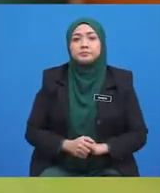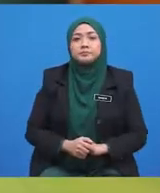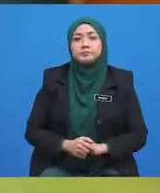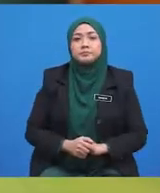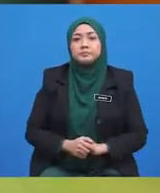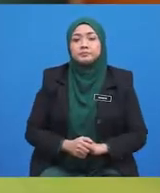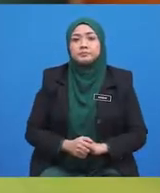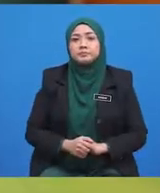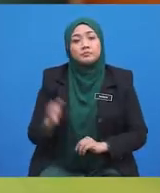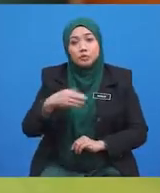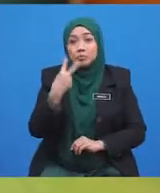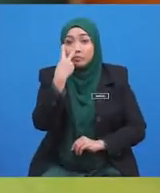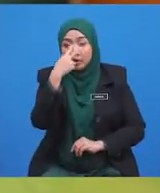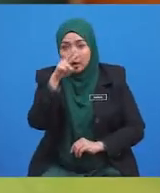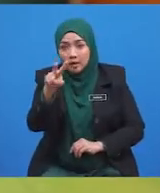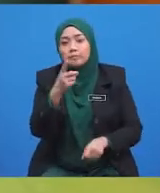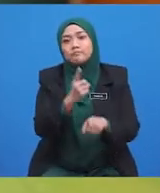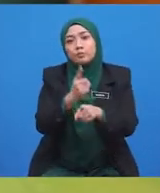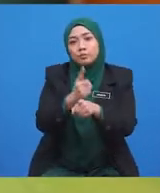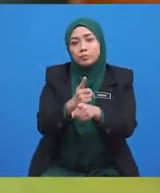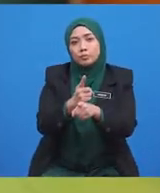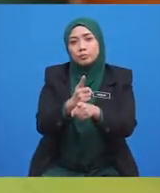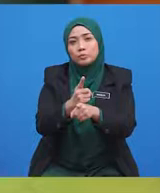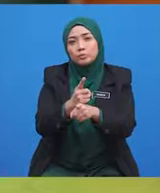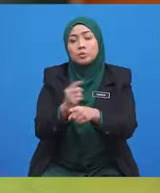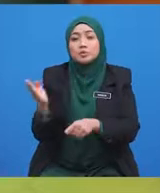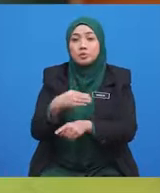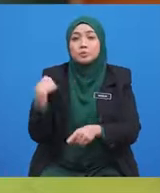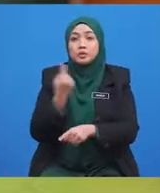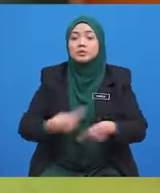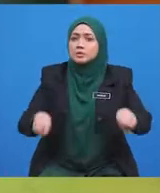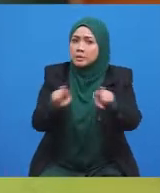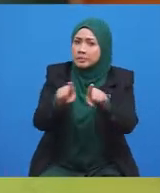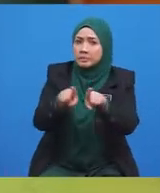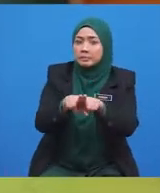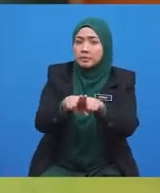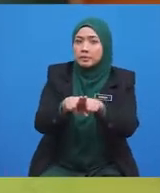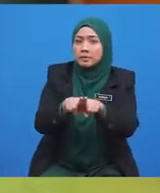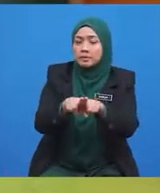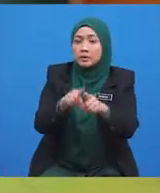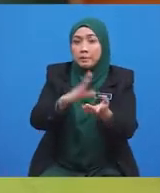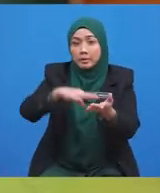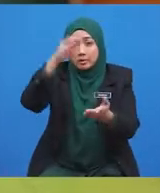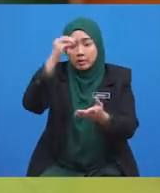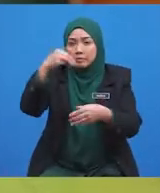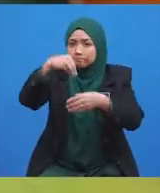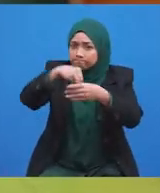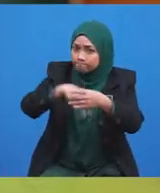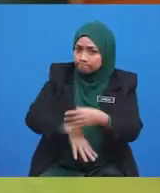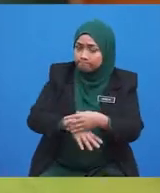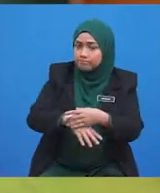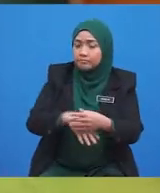Ayuh perhatikan betul-betul. Dan jom kita sama-sama amati sedalamnya.